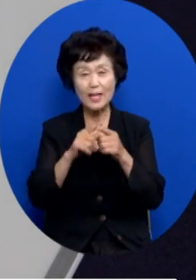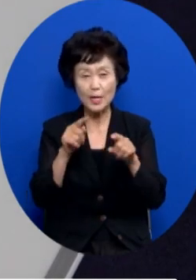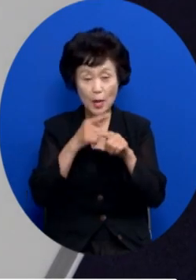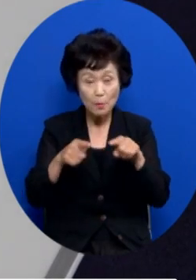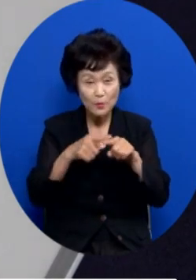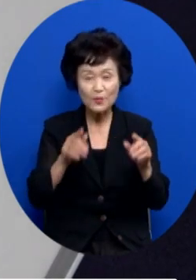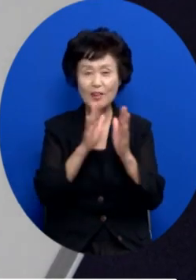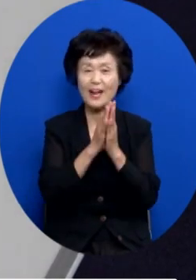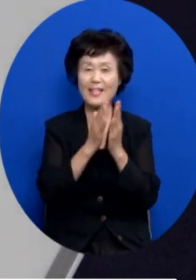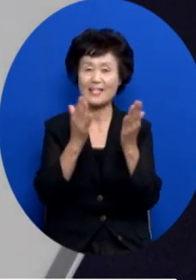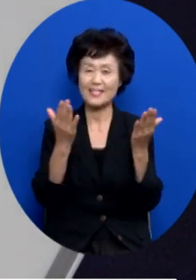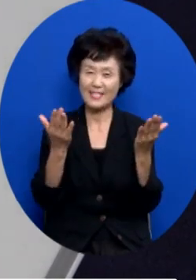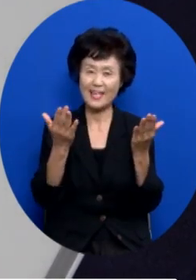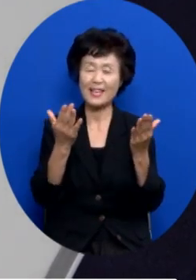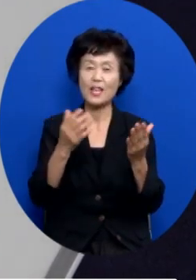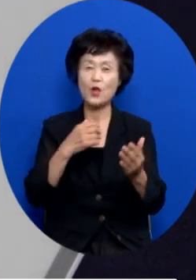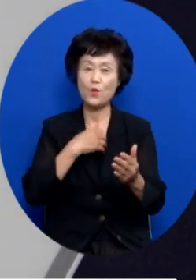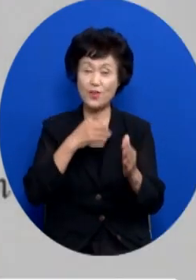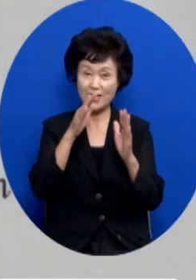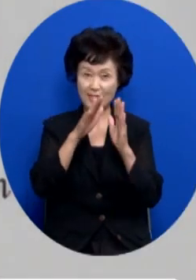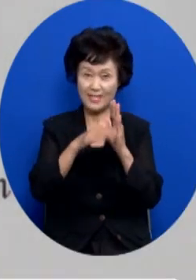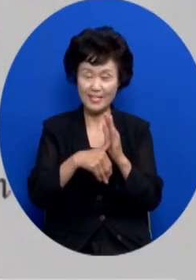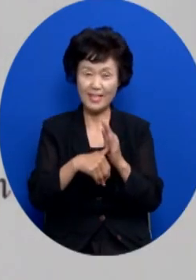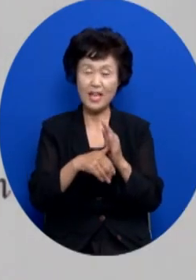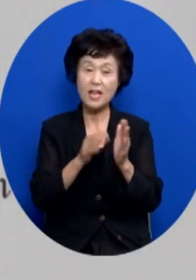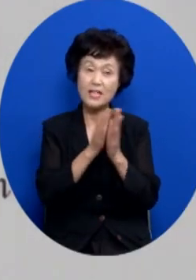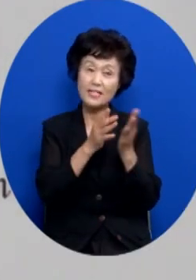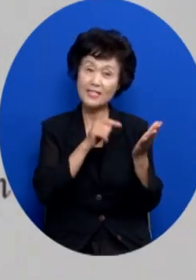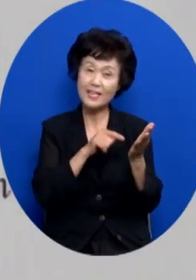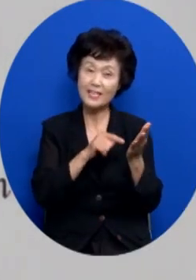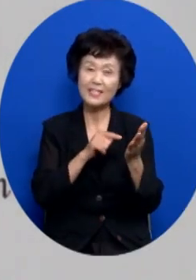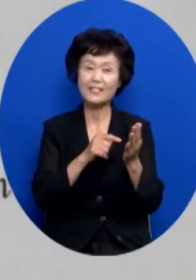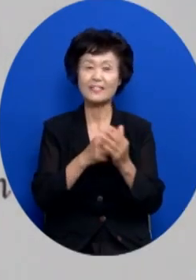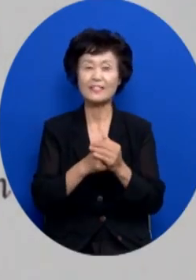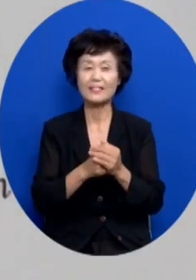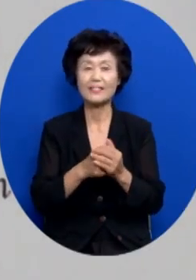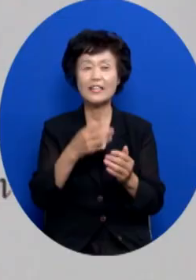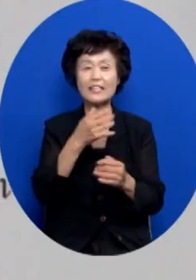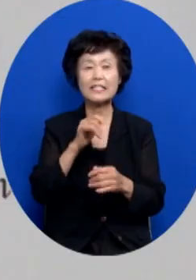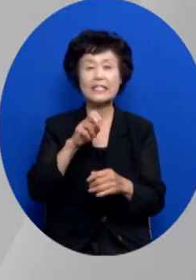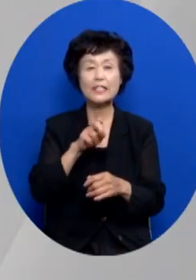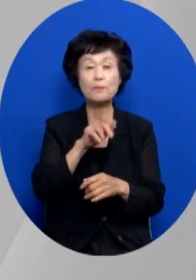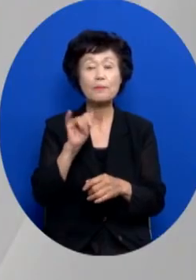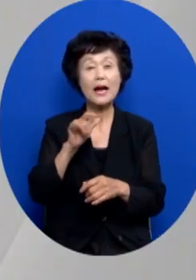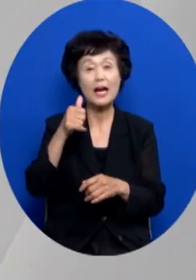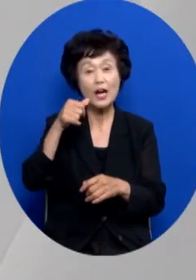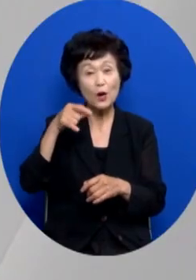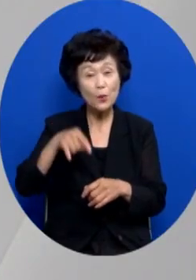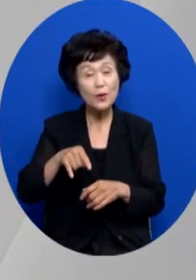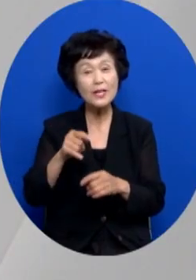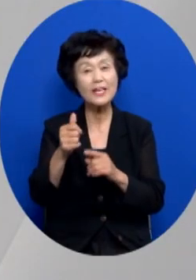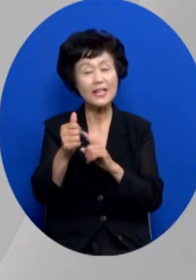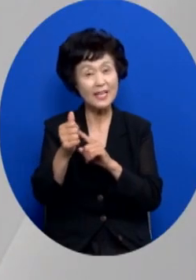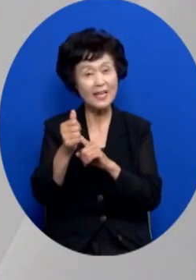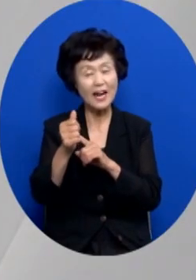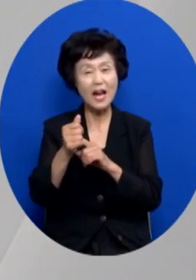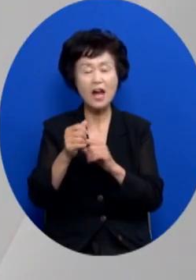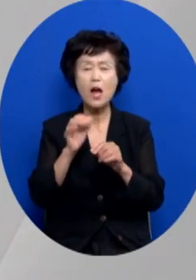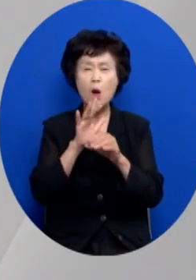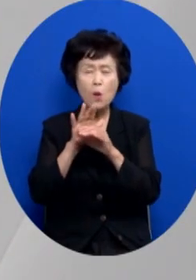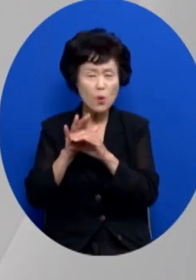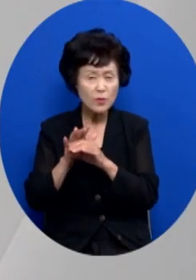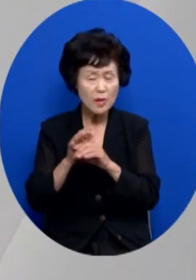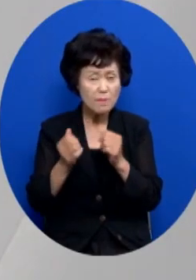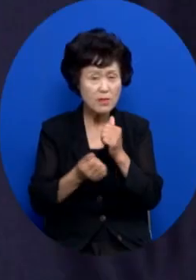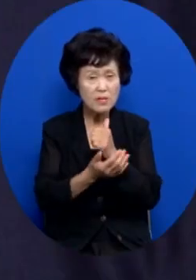코로나19와 구조적 위기의 시대. 이 책은 림마휘와 마이클 행 시아맹이 팬데믹의 영향으로